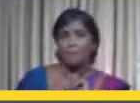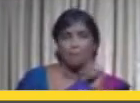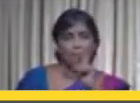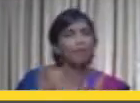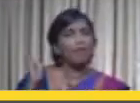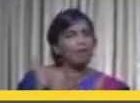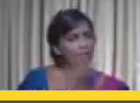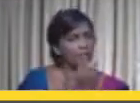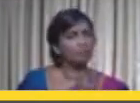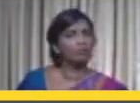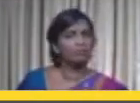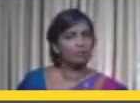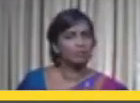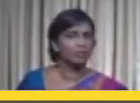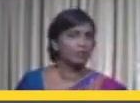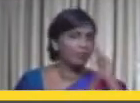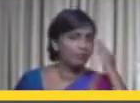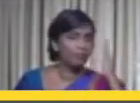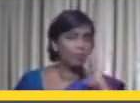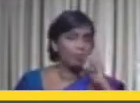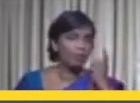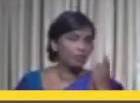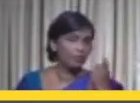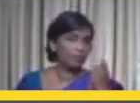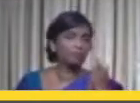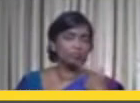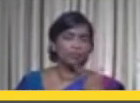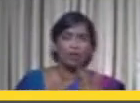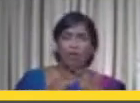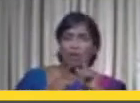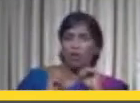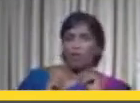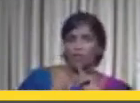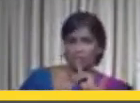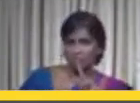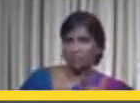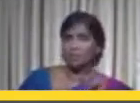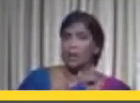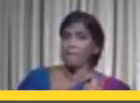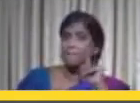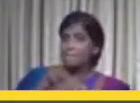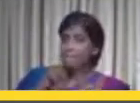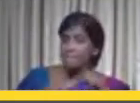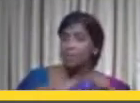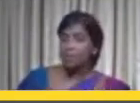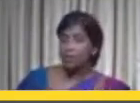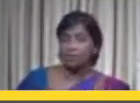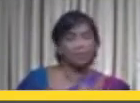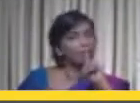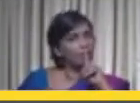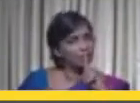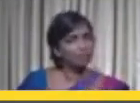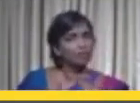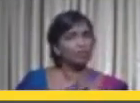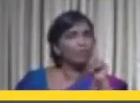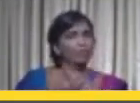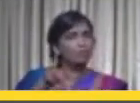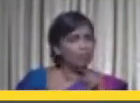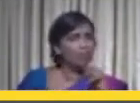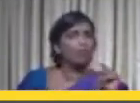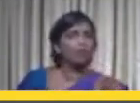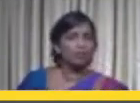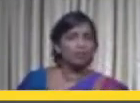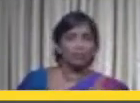අයිතියක් තියෙනවා විශේෂ විදේශ විනිමය එක්ස්චේන්ජ් රේට් එක ගැන අහන්න අන්න පාර්ලිමේන්තුව මෙතෙන්ට අහනවා නම් පාර්ලිමේන්තුවට